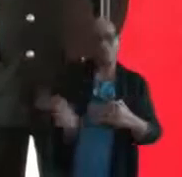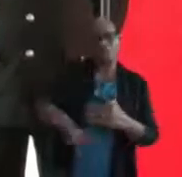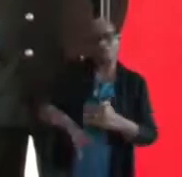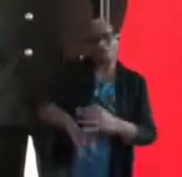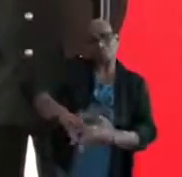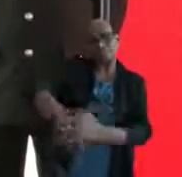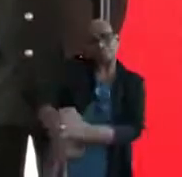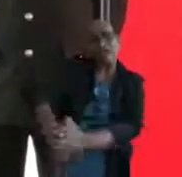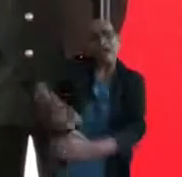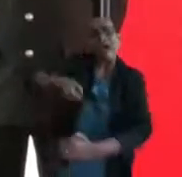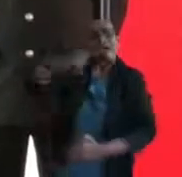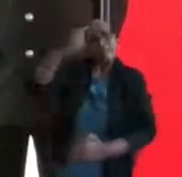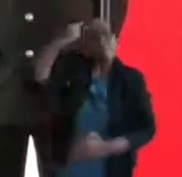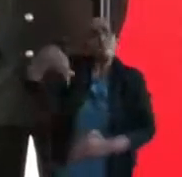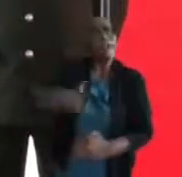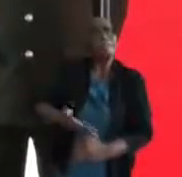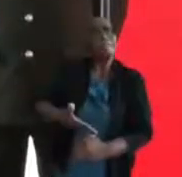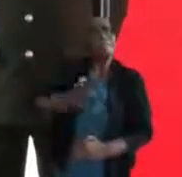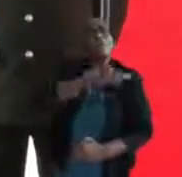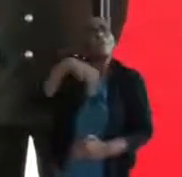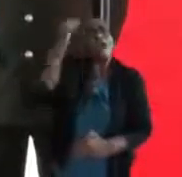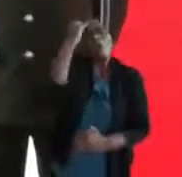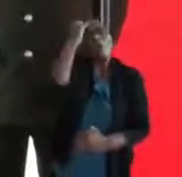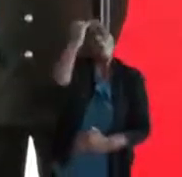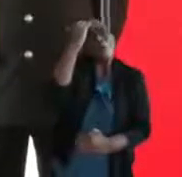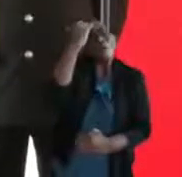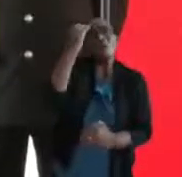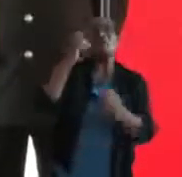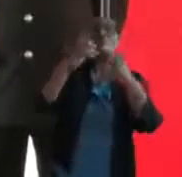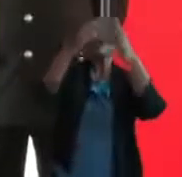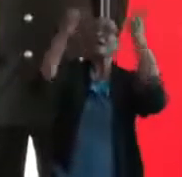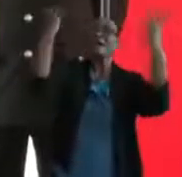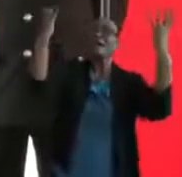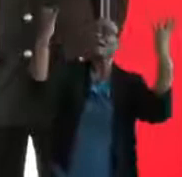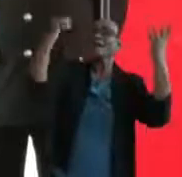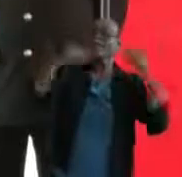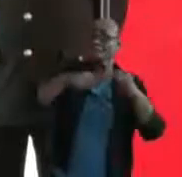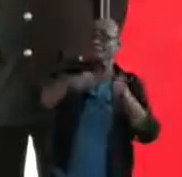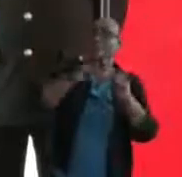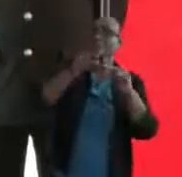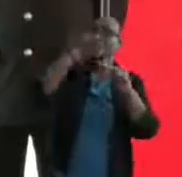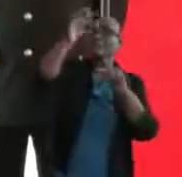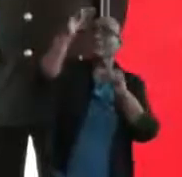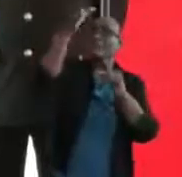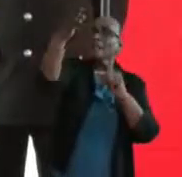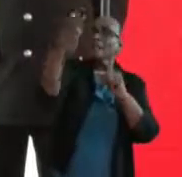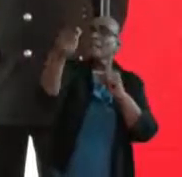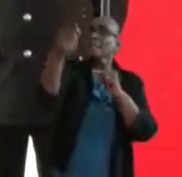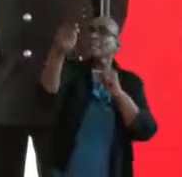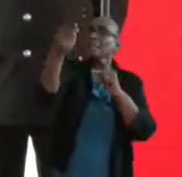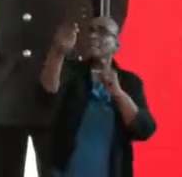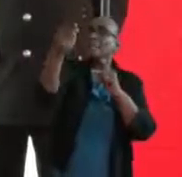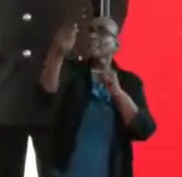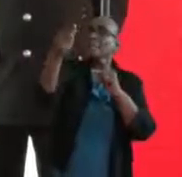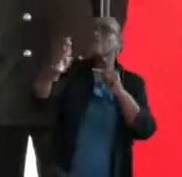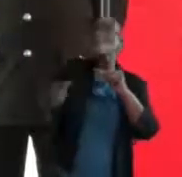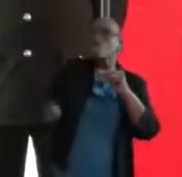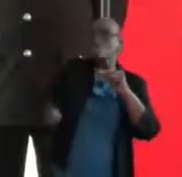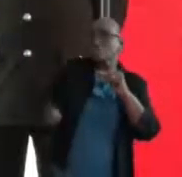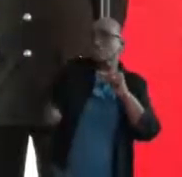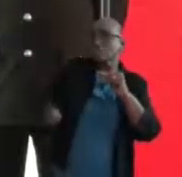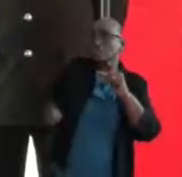aanhalen we weten dat er licht is aan het einde van deze tunnel meneer voorzitter